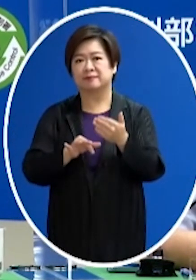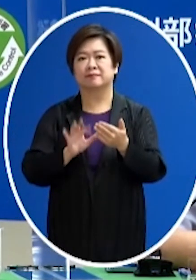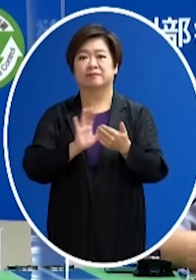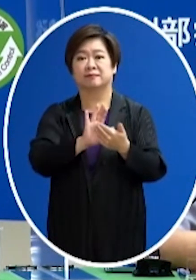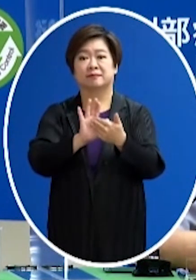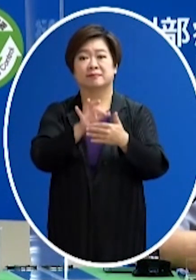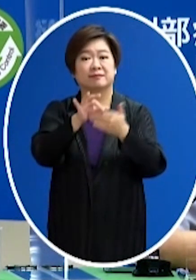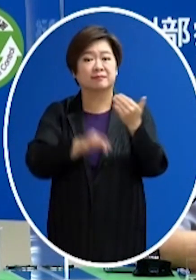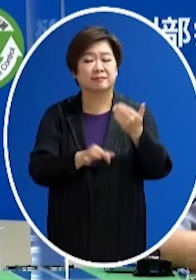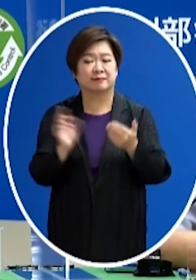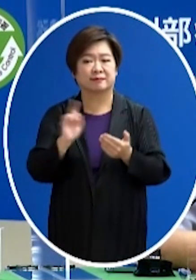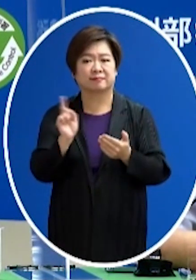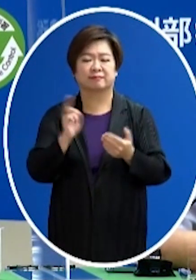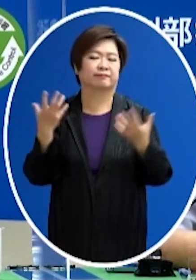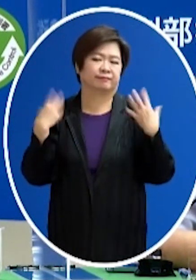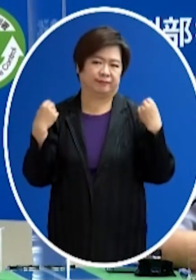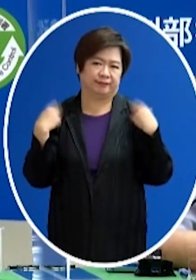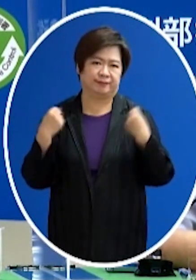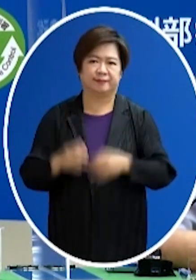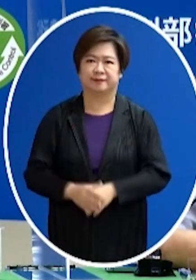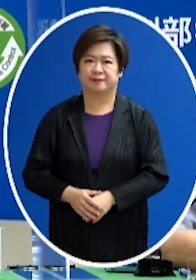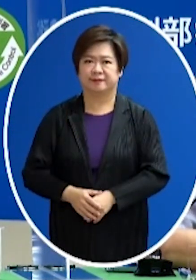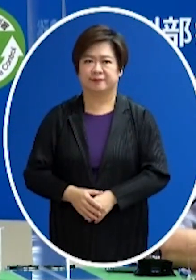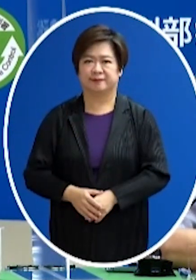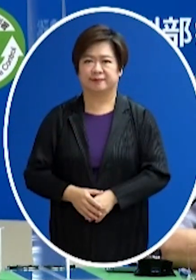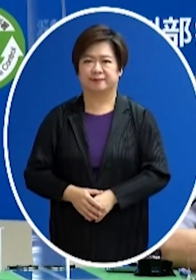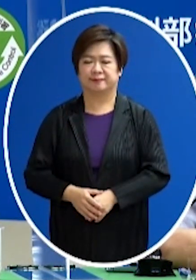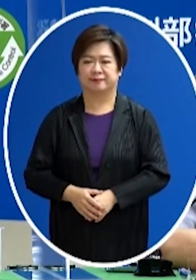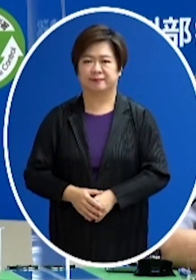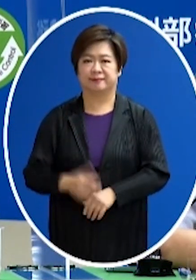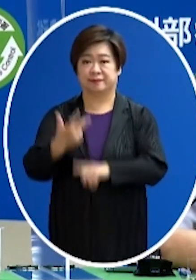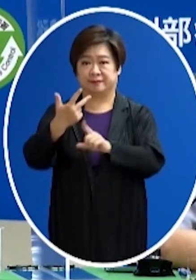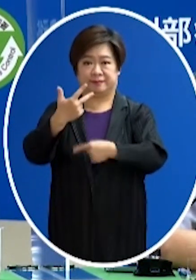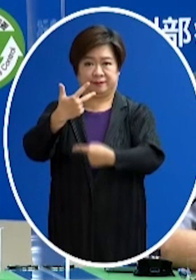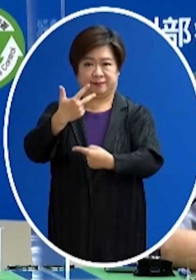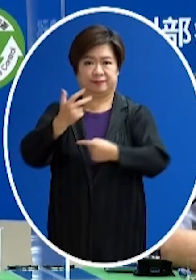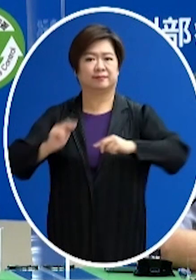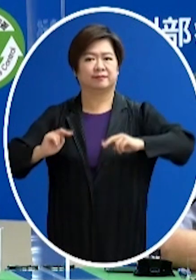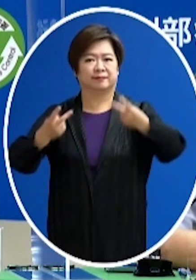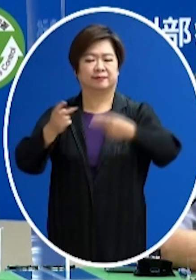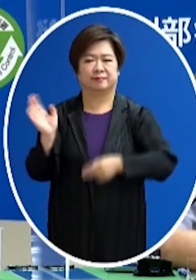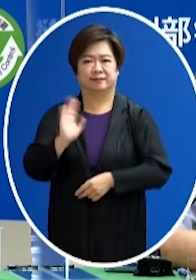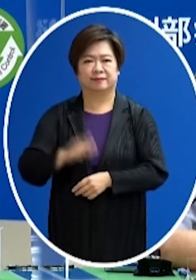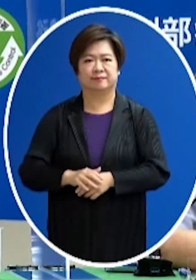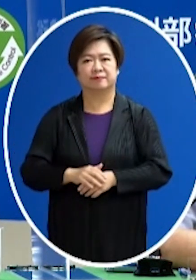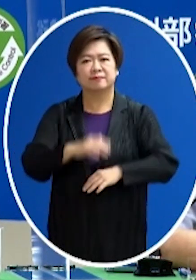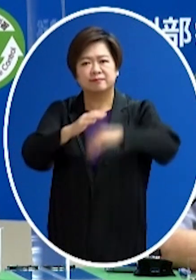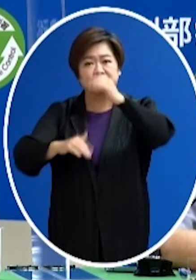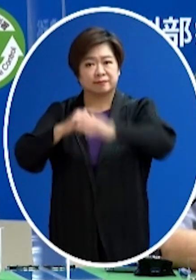持在原来的一个情形，先没有做改变，那也请大家一起